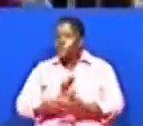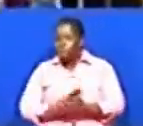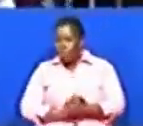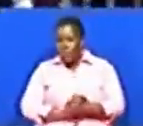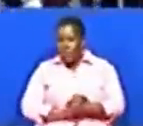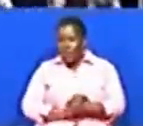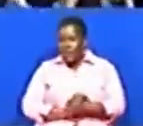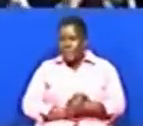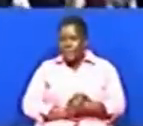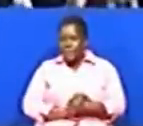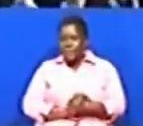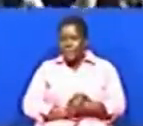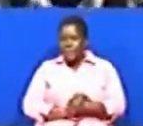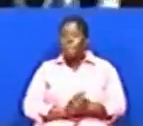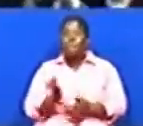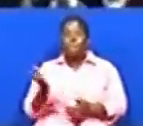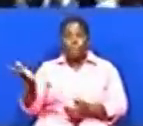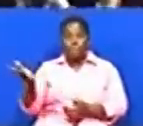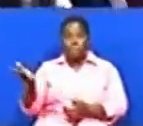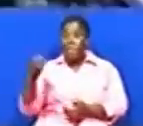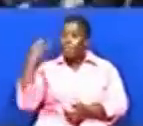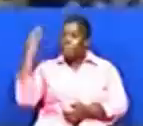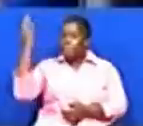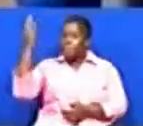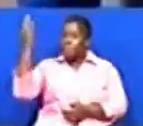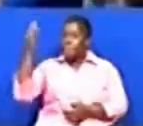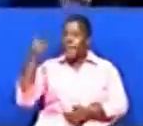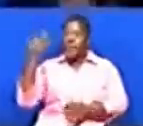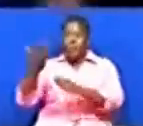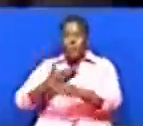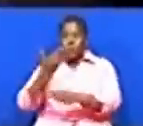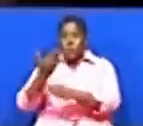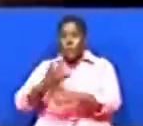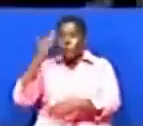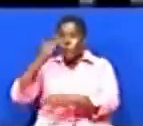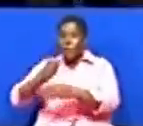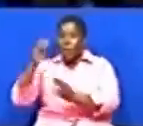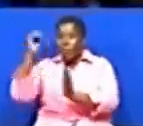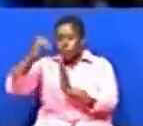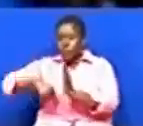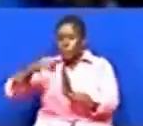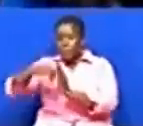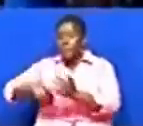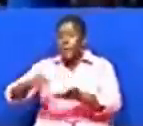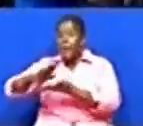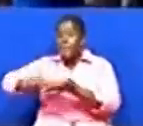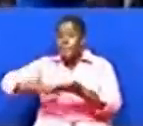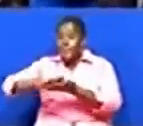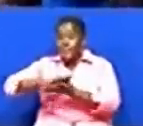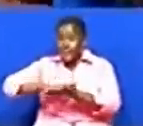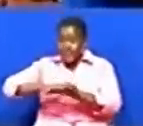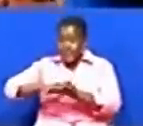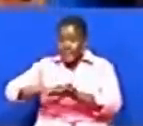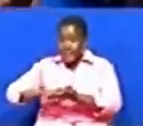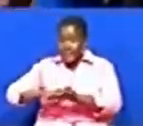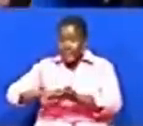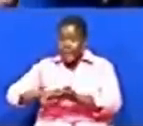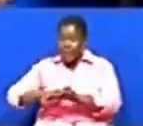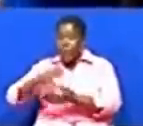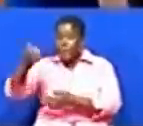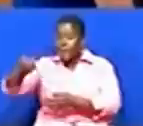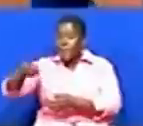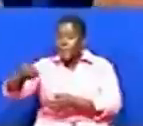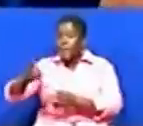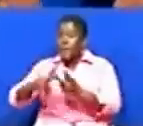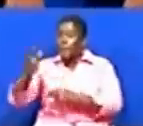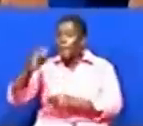changamoto ambazo zinawakabili. Alikuwa akizungumza katika zoezi la uchimbaji msingi wa shule ya sekondari ya kijiji cha